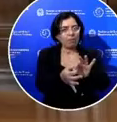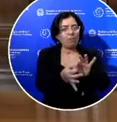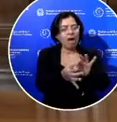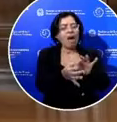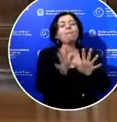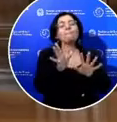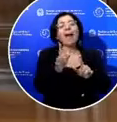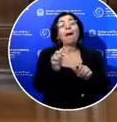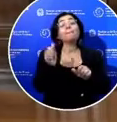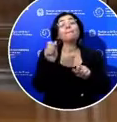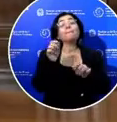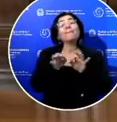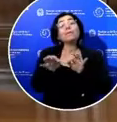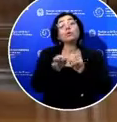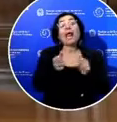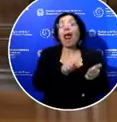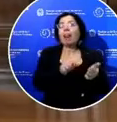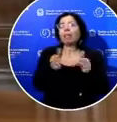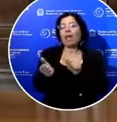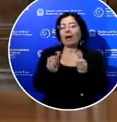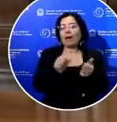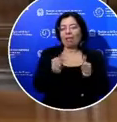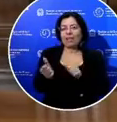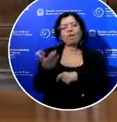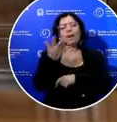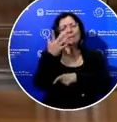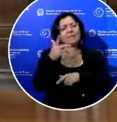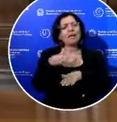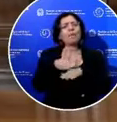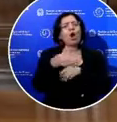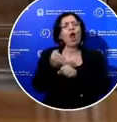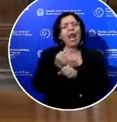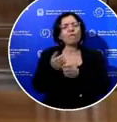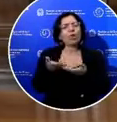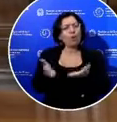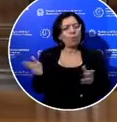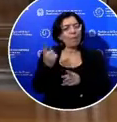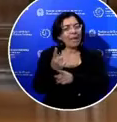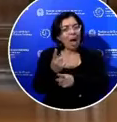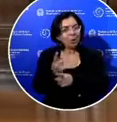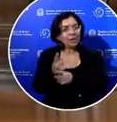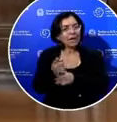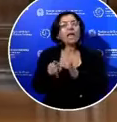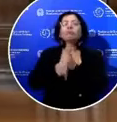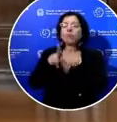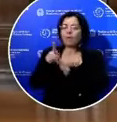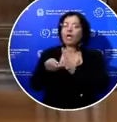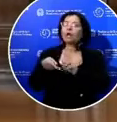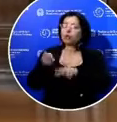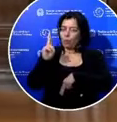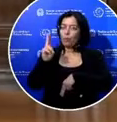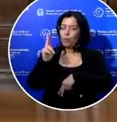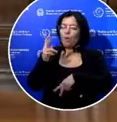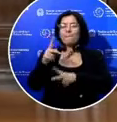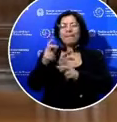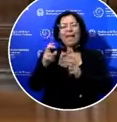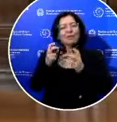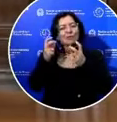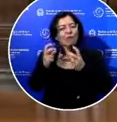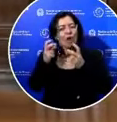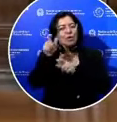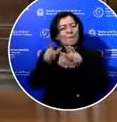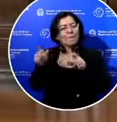alla detenzione, come pure il ricorso al lavoro di pubblica utilità, si rivelano invece più efficaci nello sforzo di recupero dei